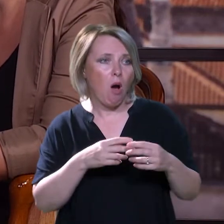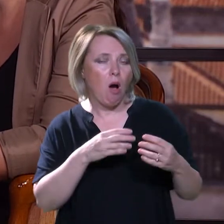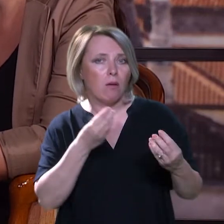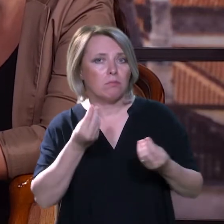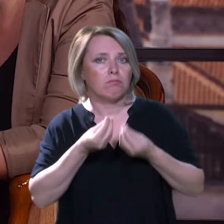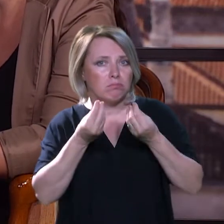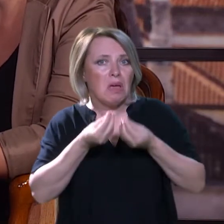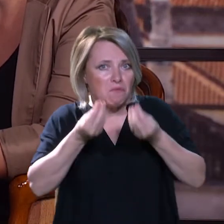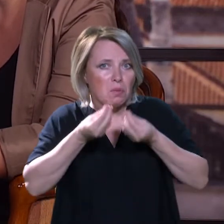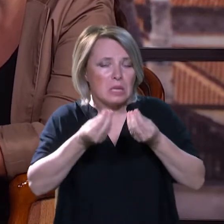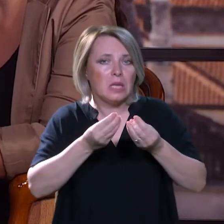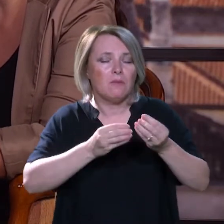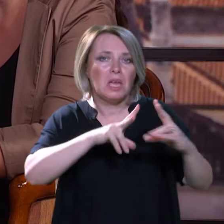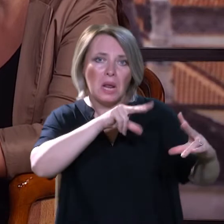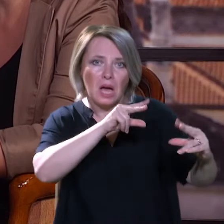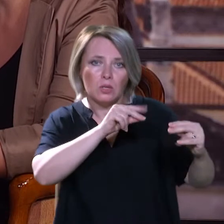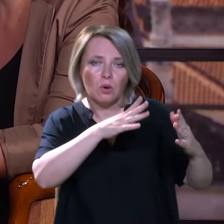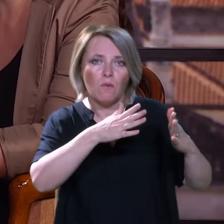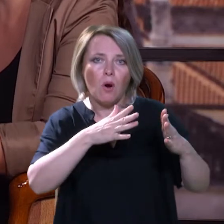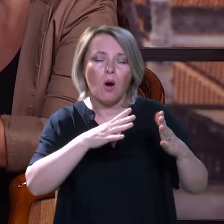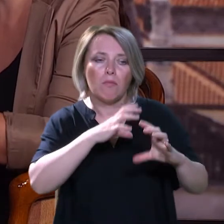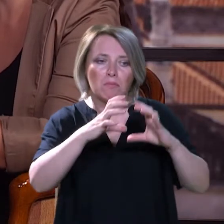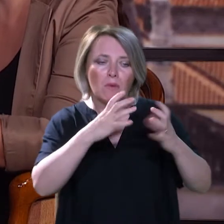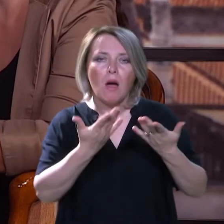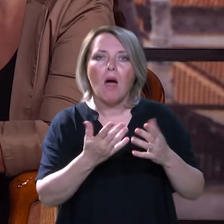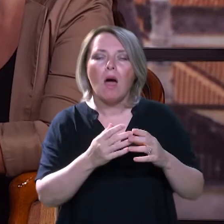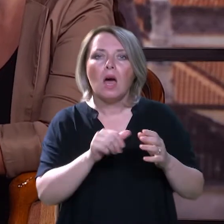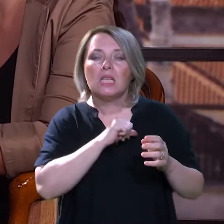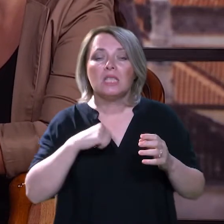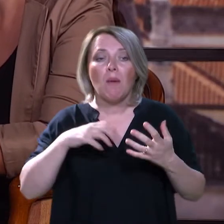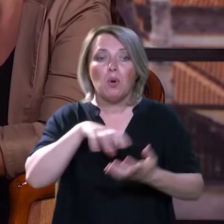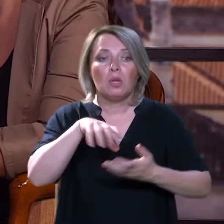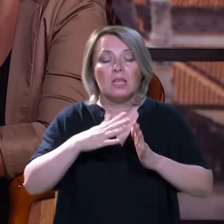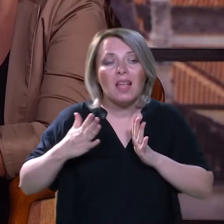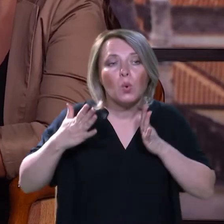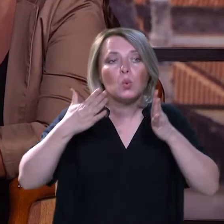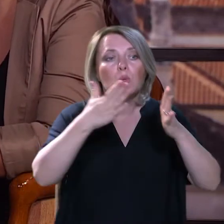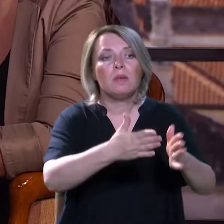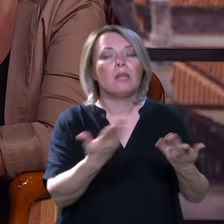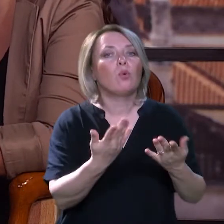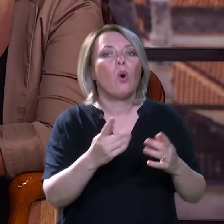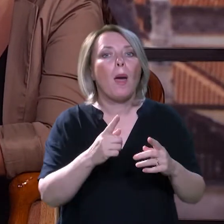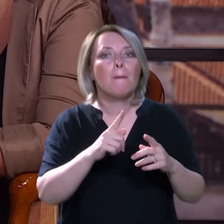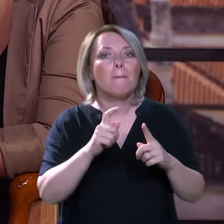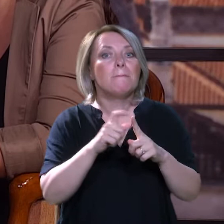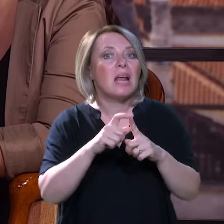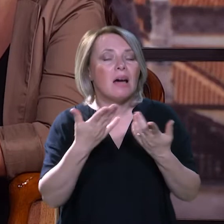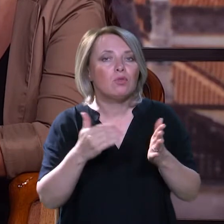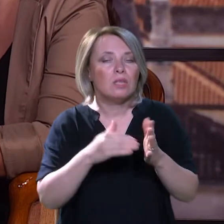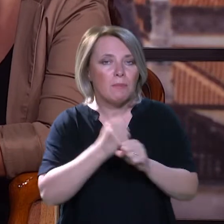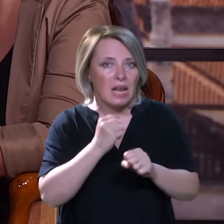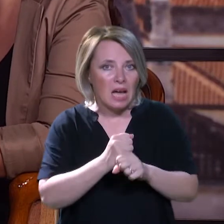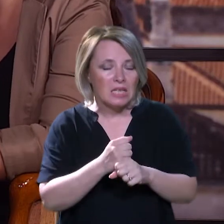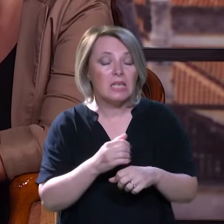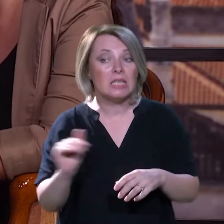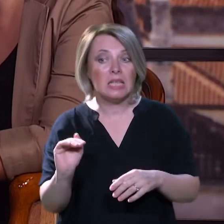informativni razgovor, čisto roditelje usmjeriti u kojem pravcu bi se trebalo možda poraditi s djetetom ili na